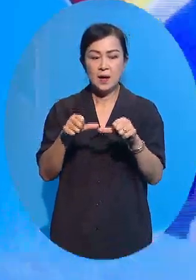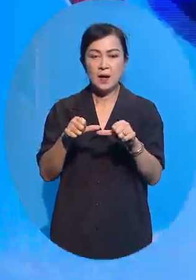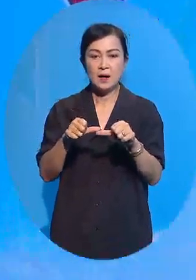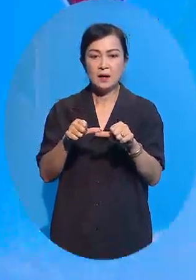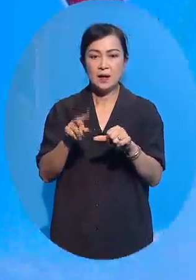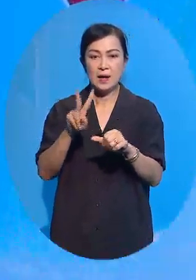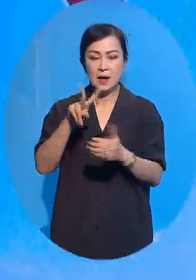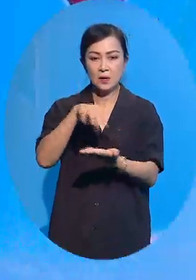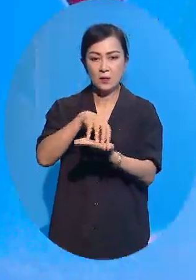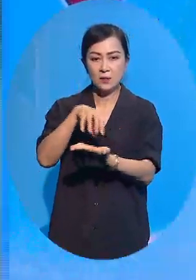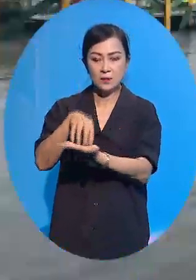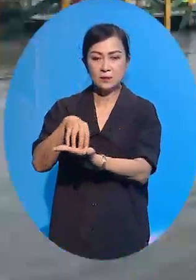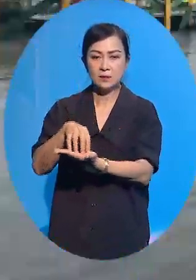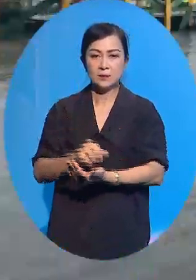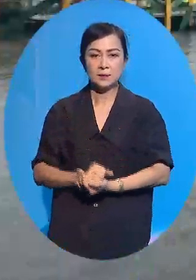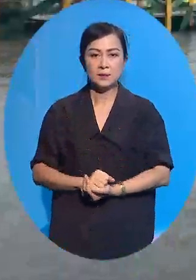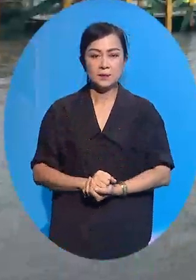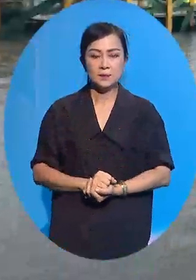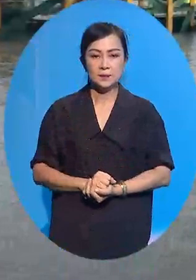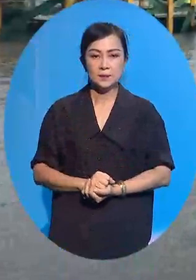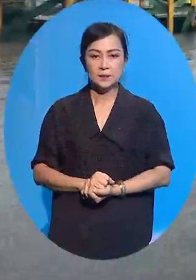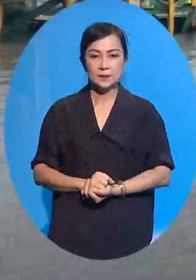điểm.